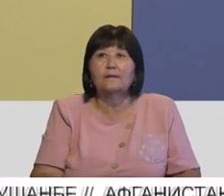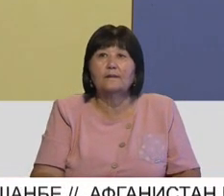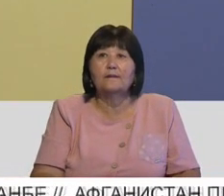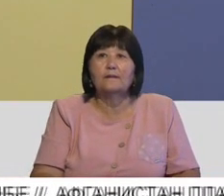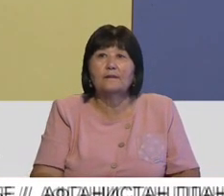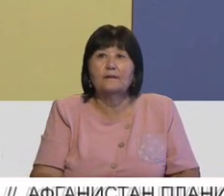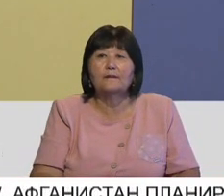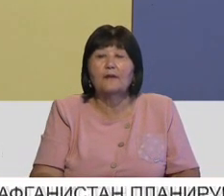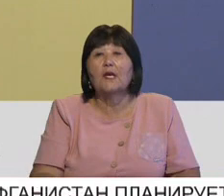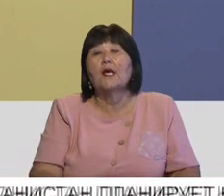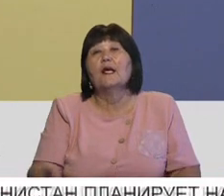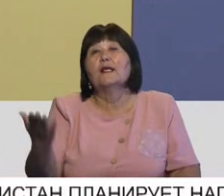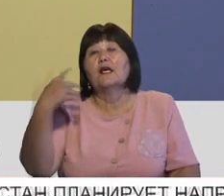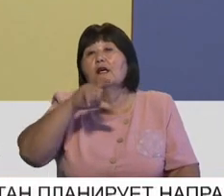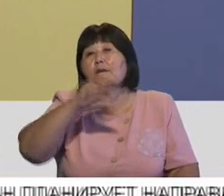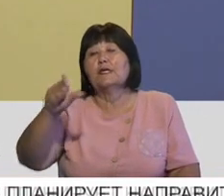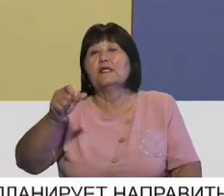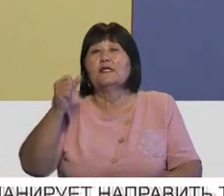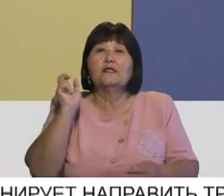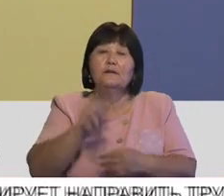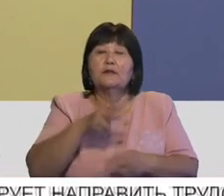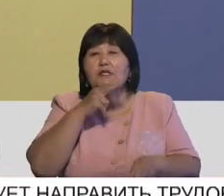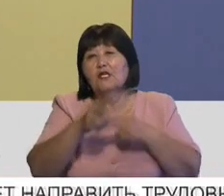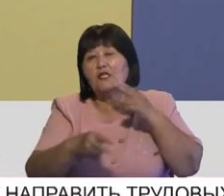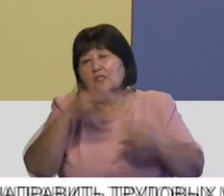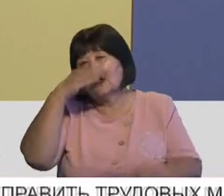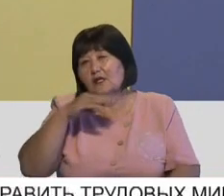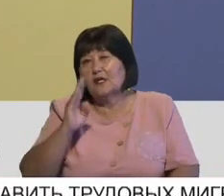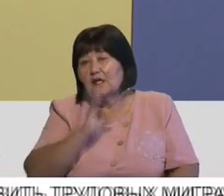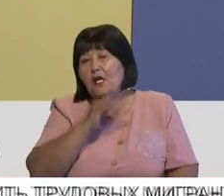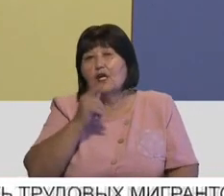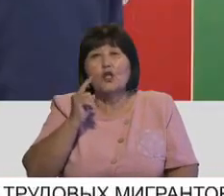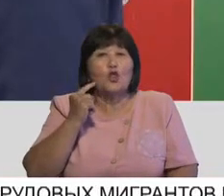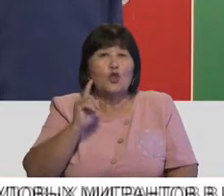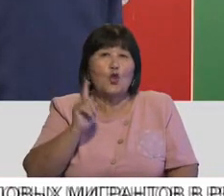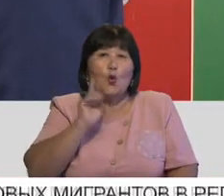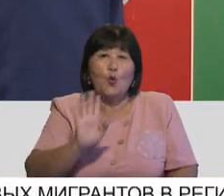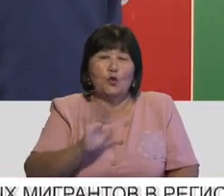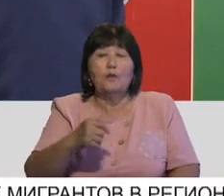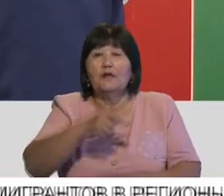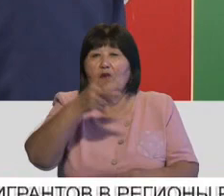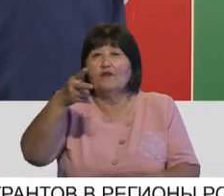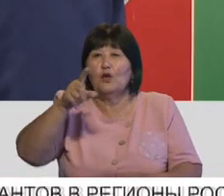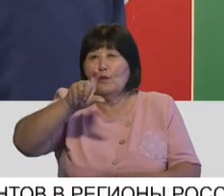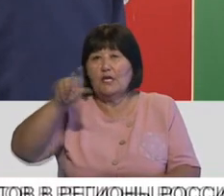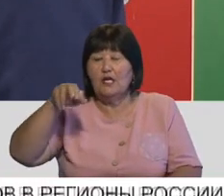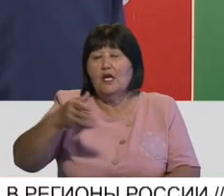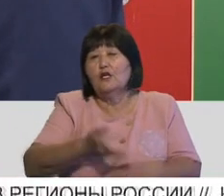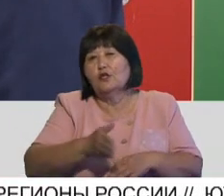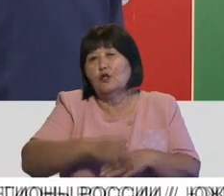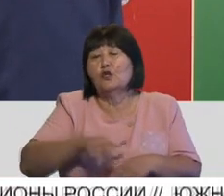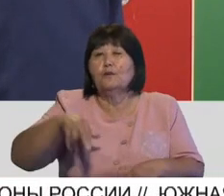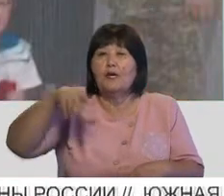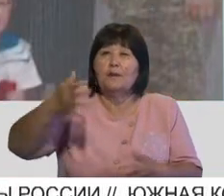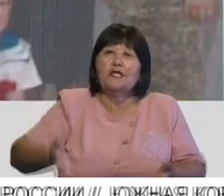комната на прежнее здание центра поступали жалобы от родителей неудобным было расположение на втором этаже тяжело было